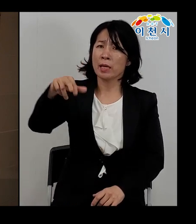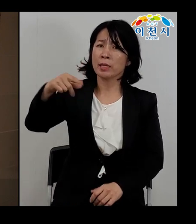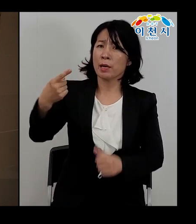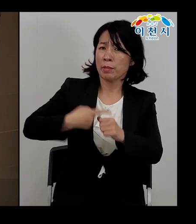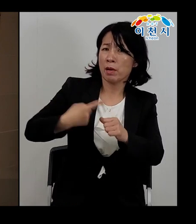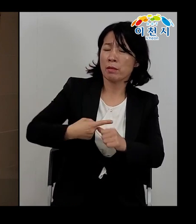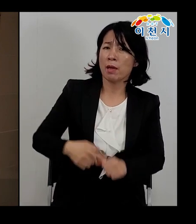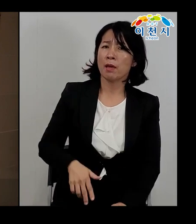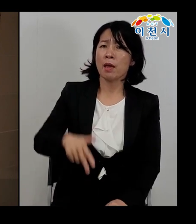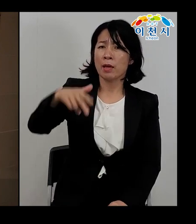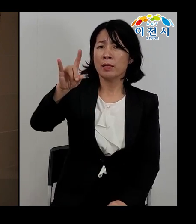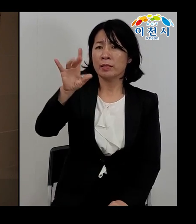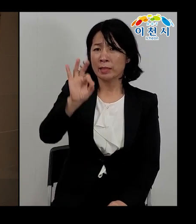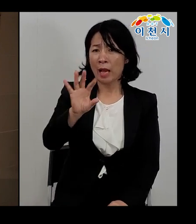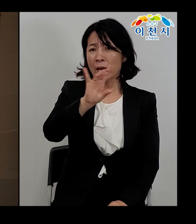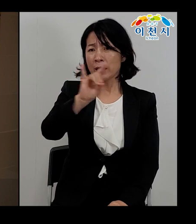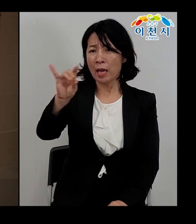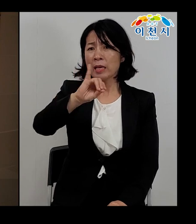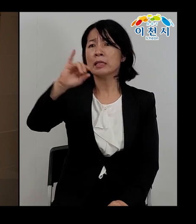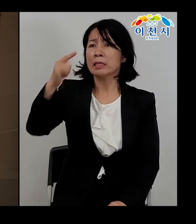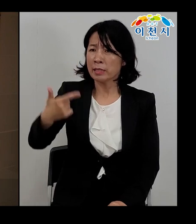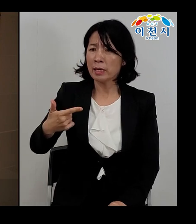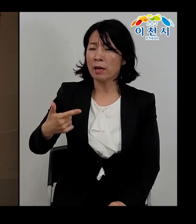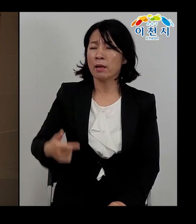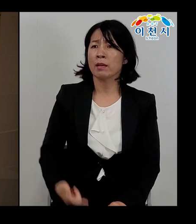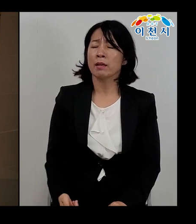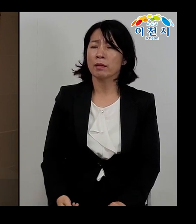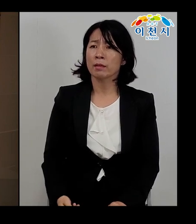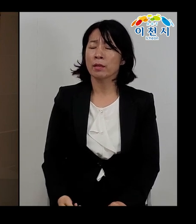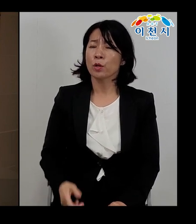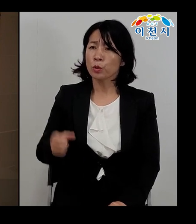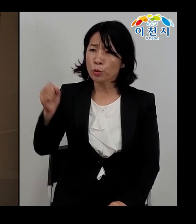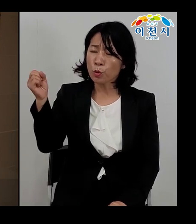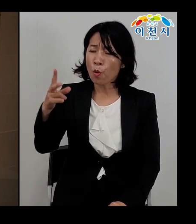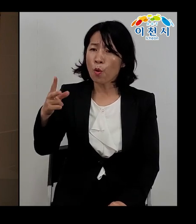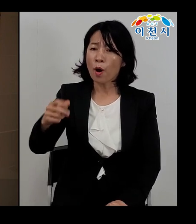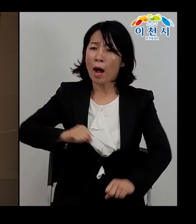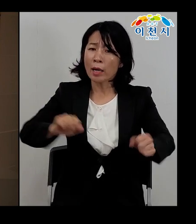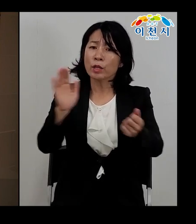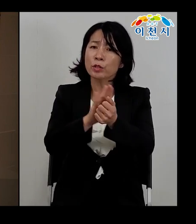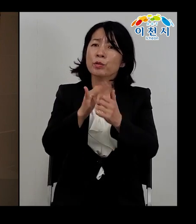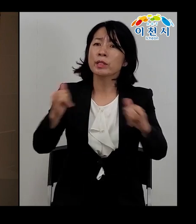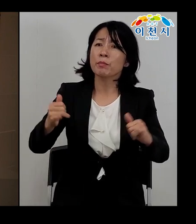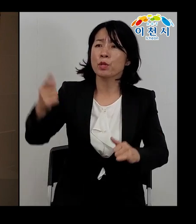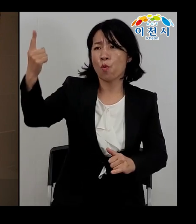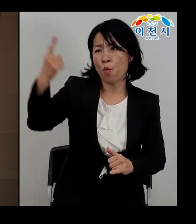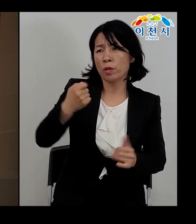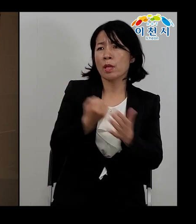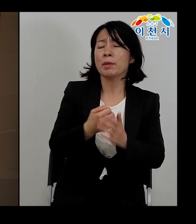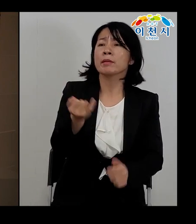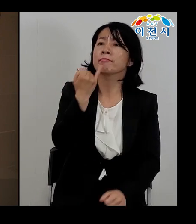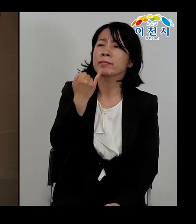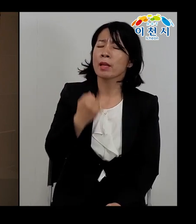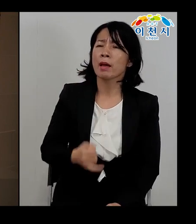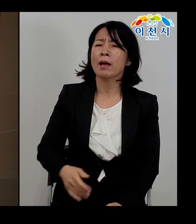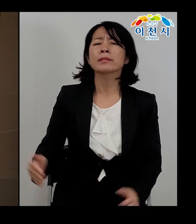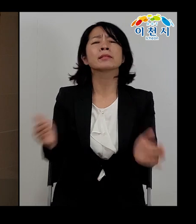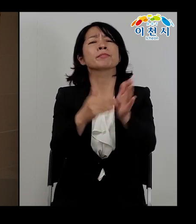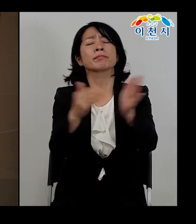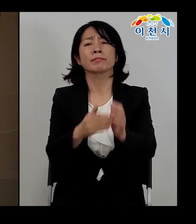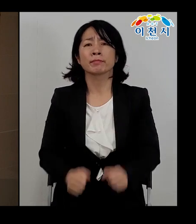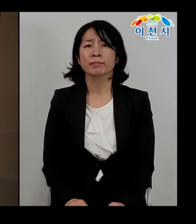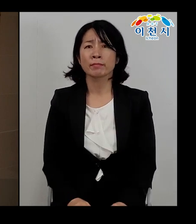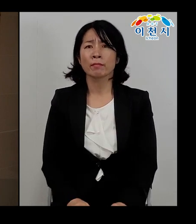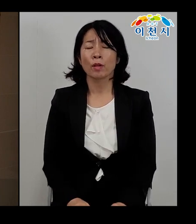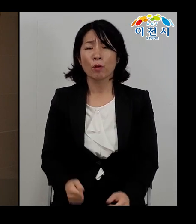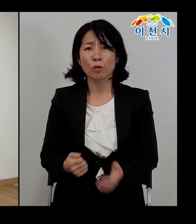하시는데 장애인이에요, 장애자가 아니라. 그리고 활동지원사라고 생활지원해주시는 분 계속 계실 거고요. 됐고, 그래서